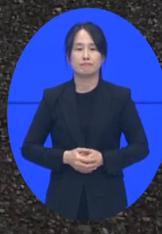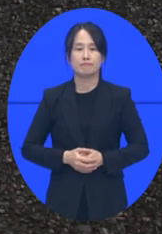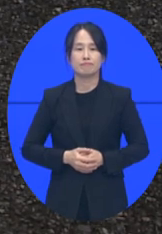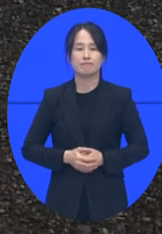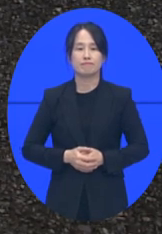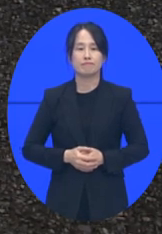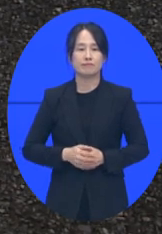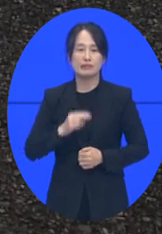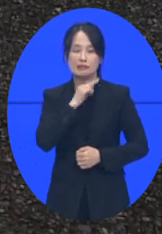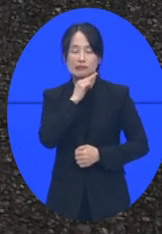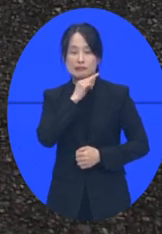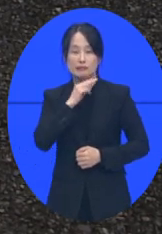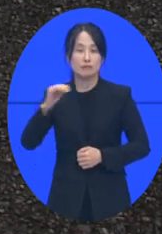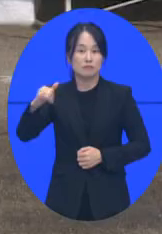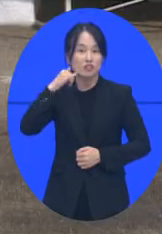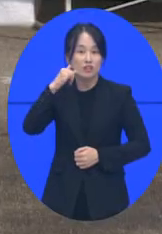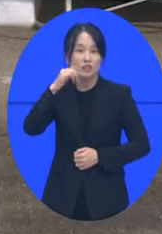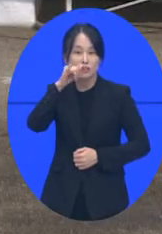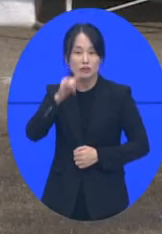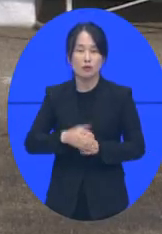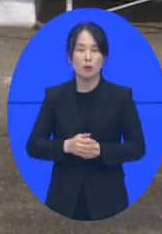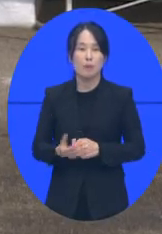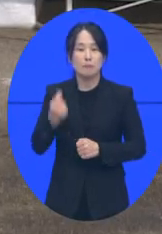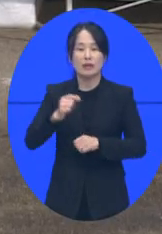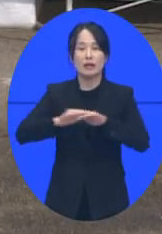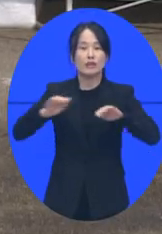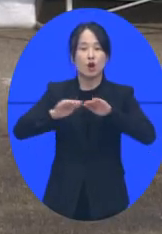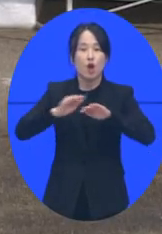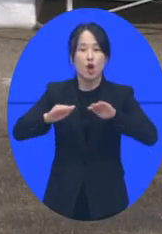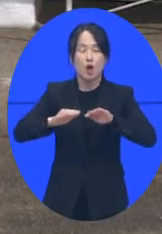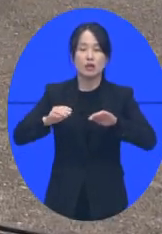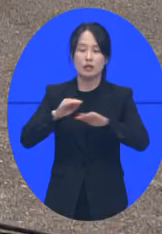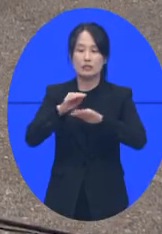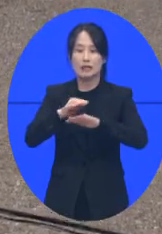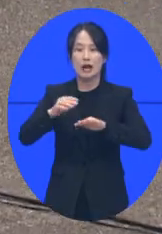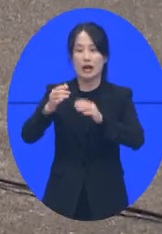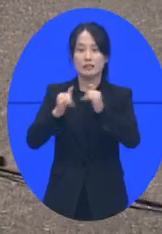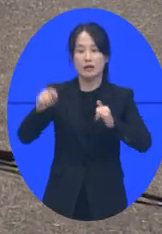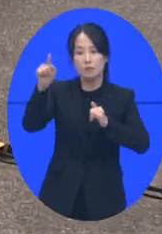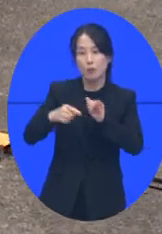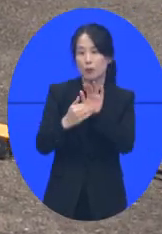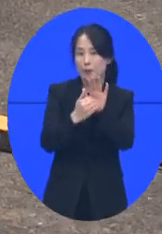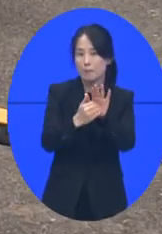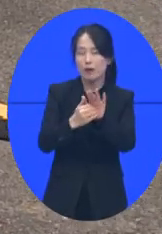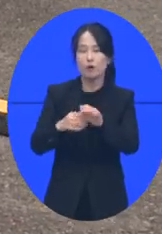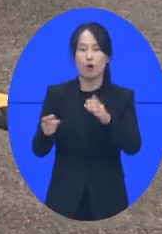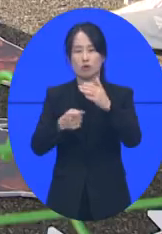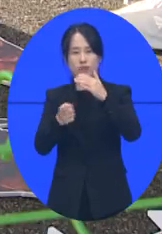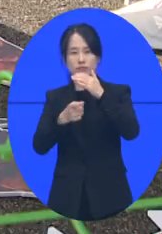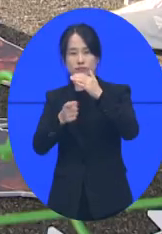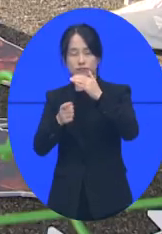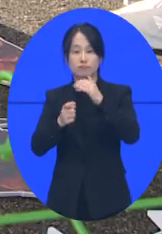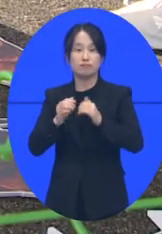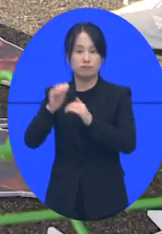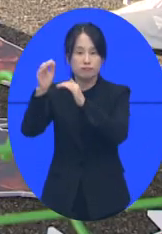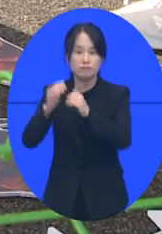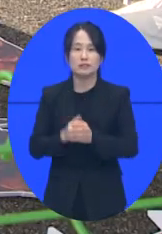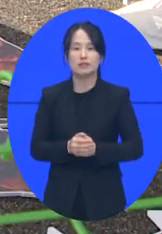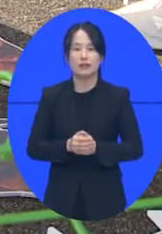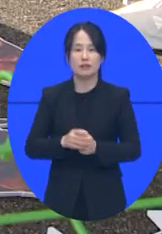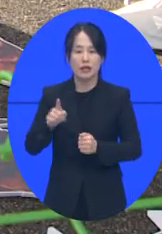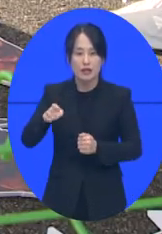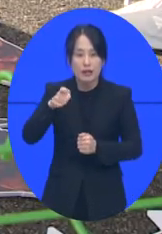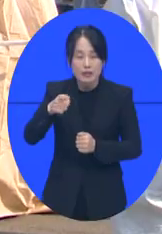의심축 신고 접수가 들어옵니다 초동 대응 조치로 사람 차량을 통제하고 방제 차량을 활용해 소독을 진행 시료도